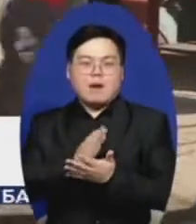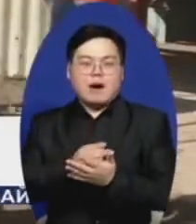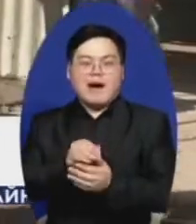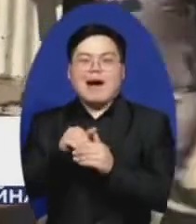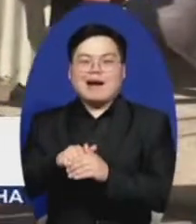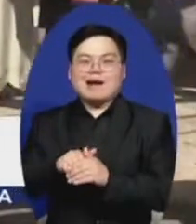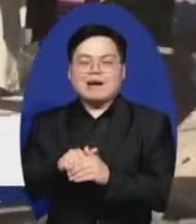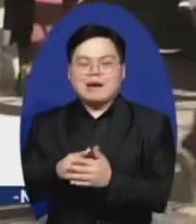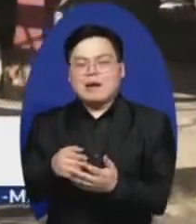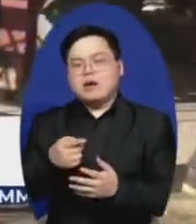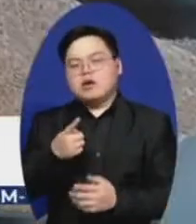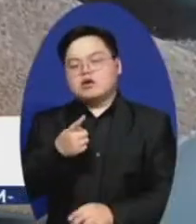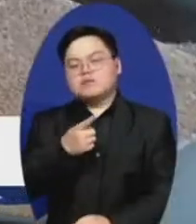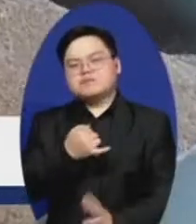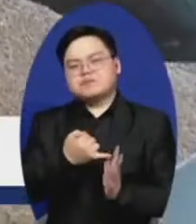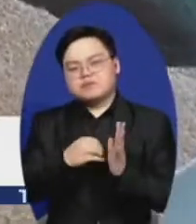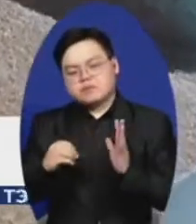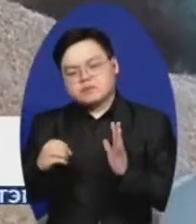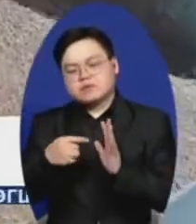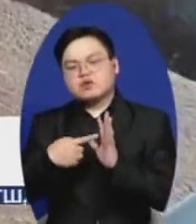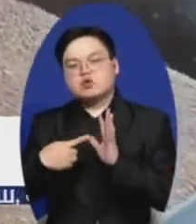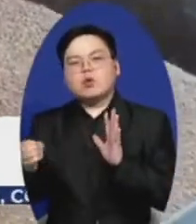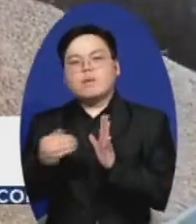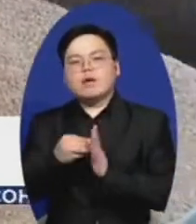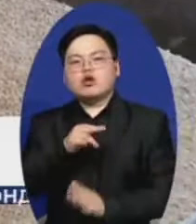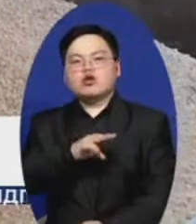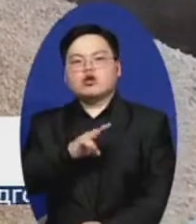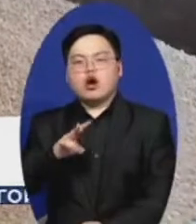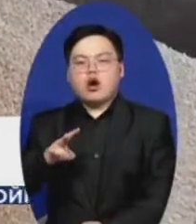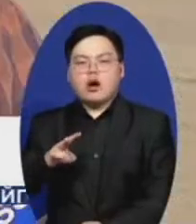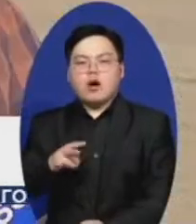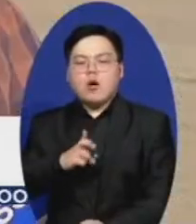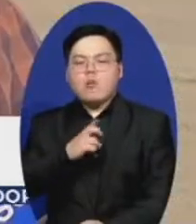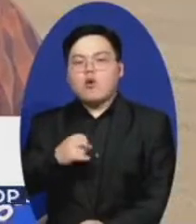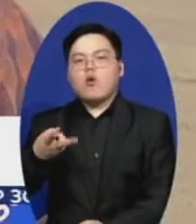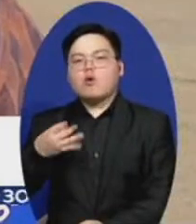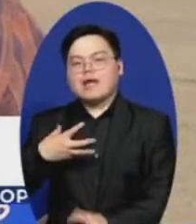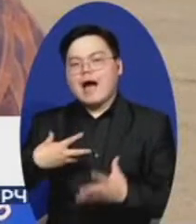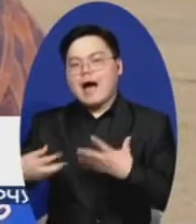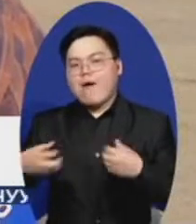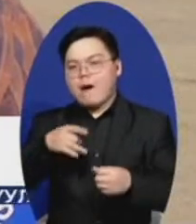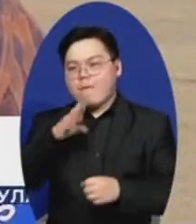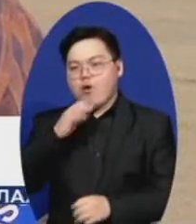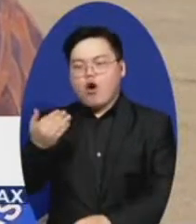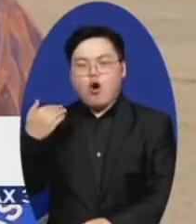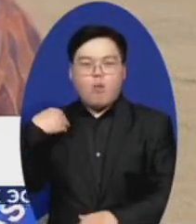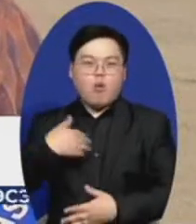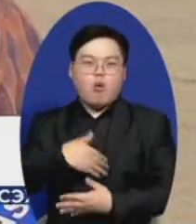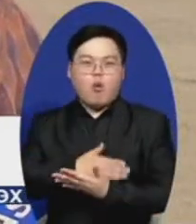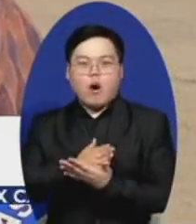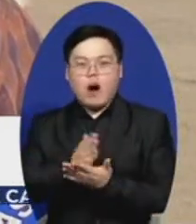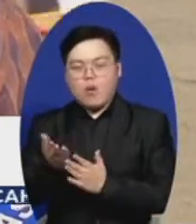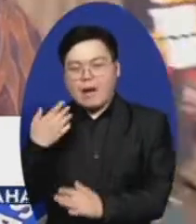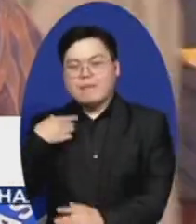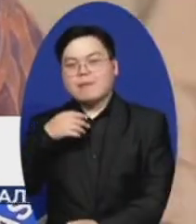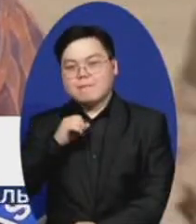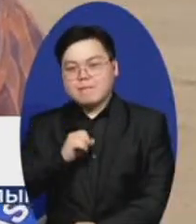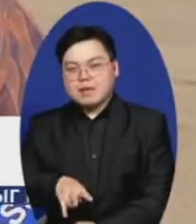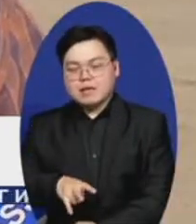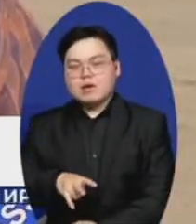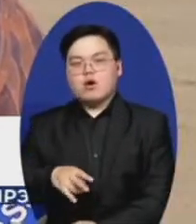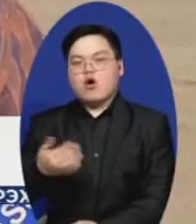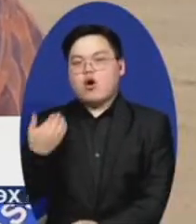сан 60-100 мянган тонн буудаг 7 салбартаа авахар төлөвлөжээ. Урд нь бол ингээд ангилдаг байсан. Тэгээ өнгөрсөн жил бол бид нэр